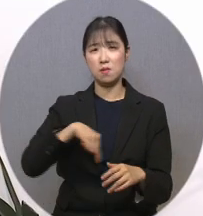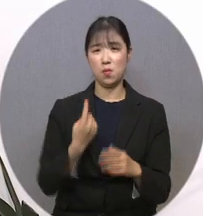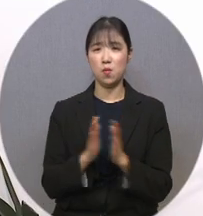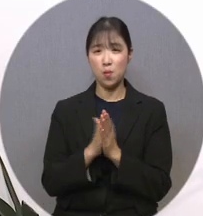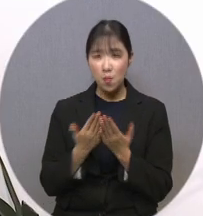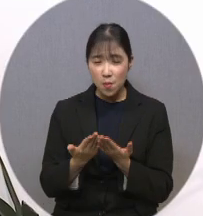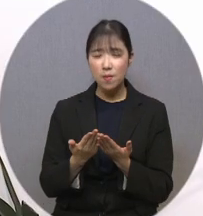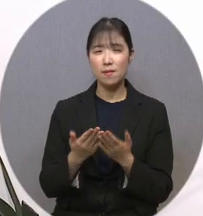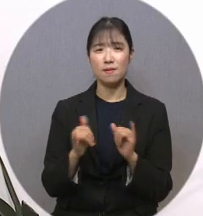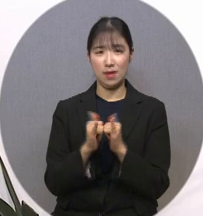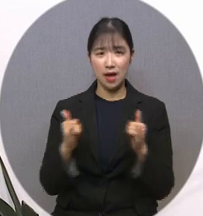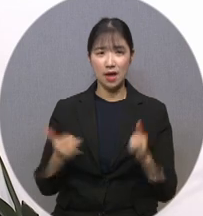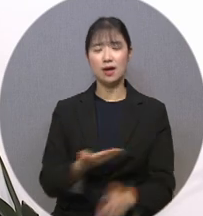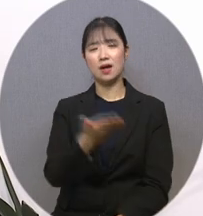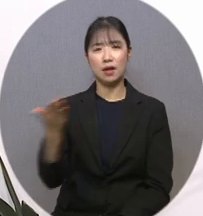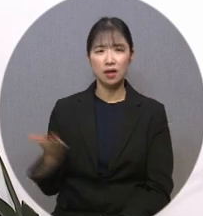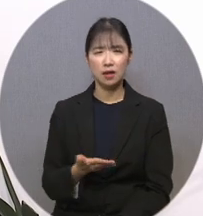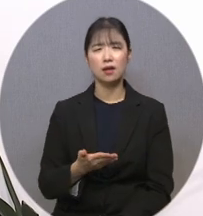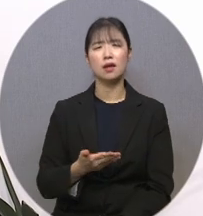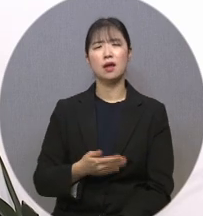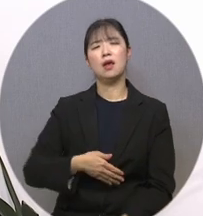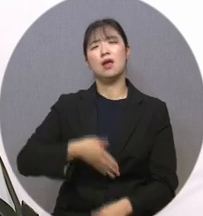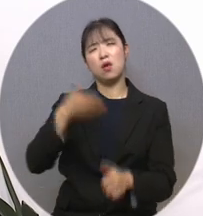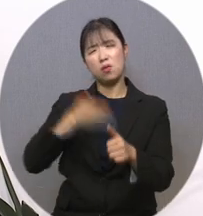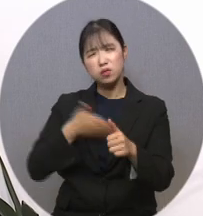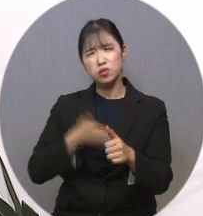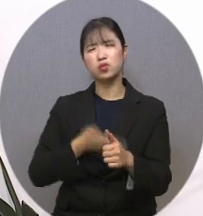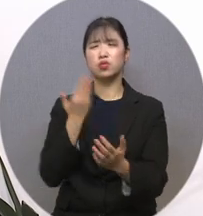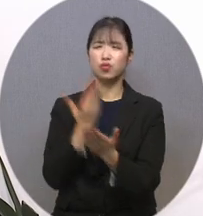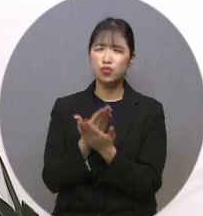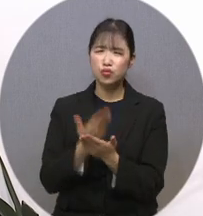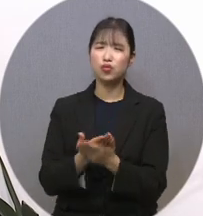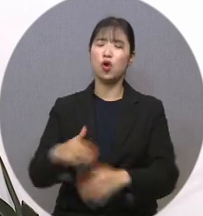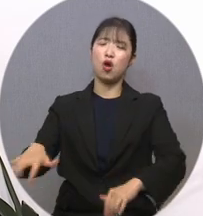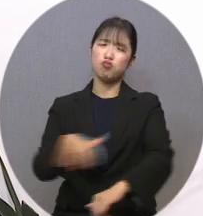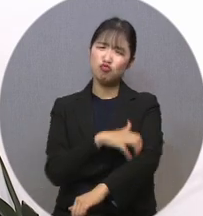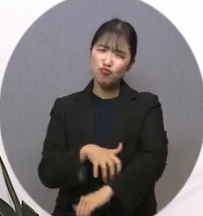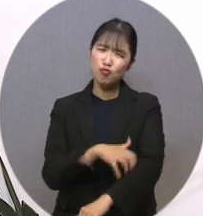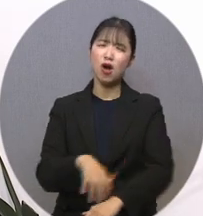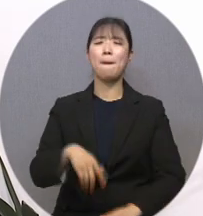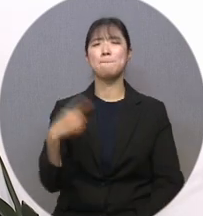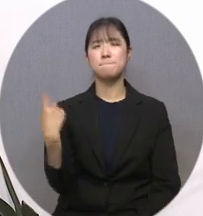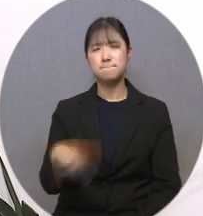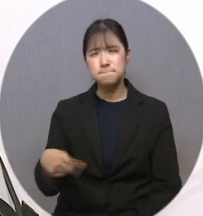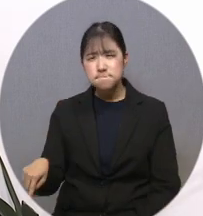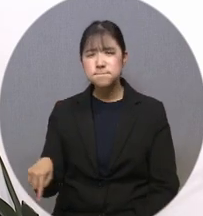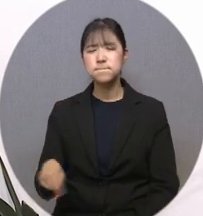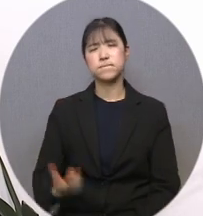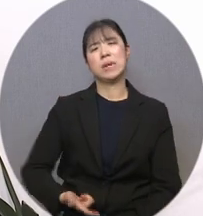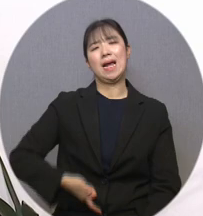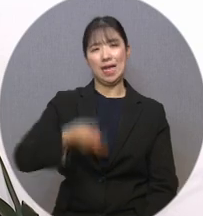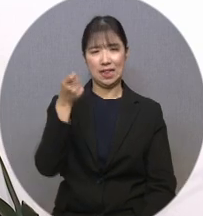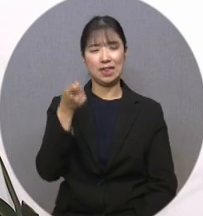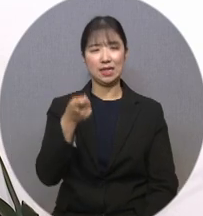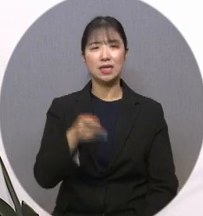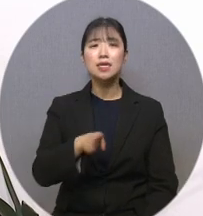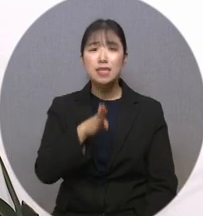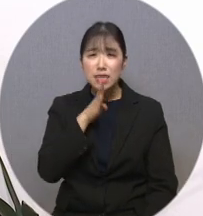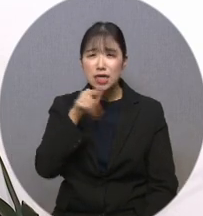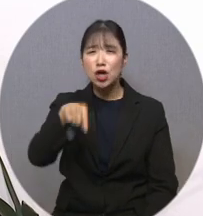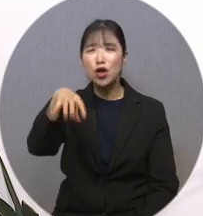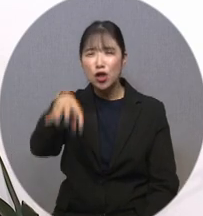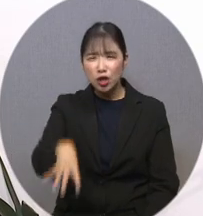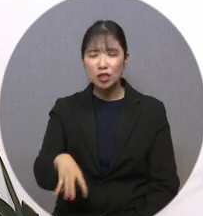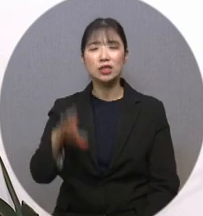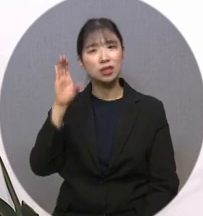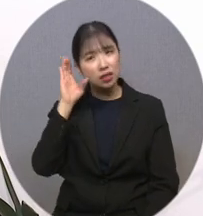되는 분들이 호소, 그런 불편함 또는 어떤 점을 빨리 해야 될 것인가를 현장에서 듣고서